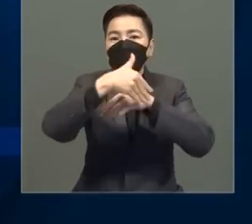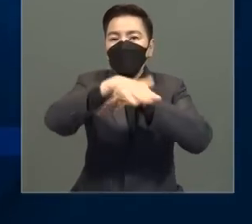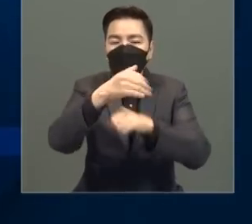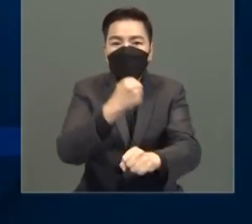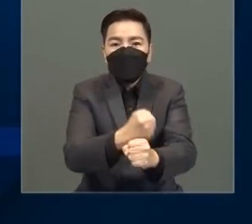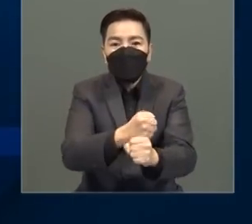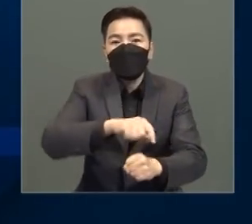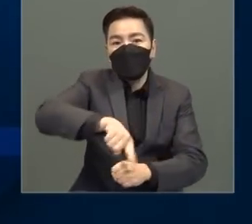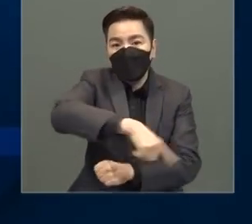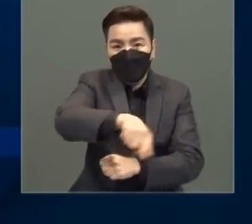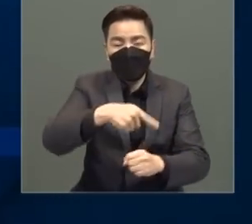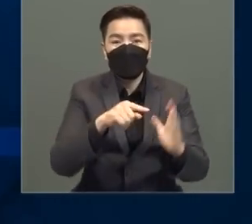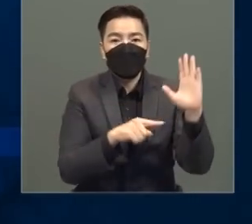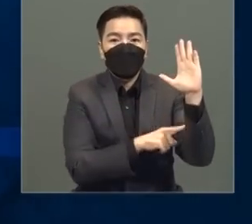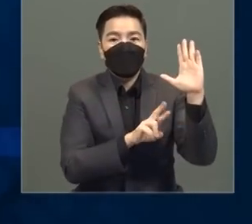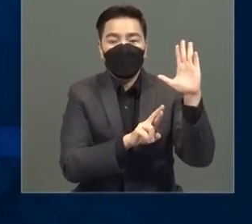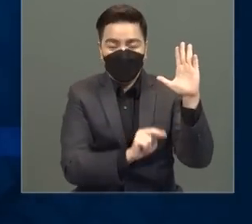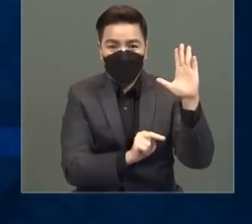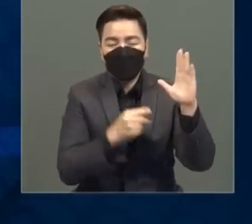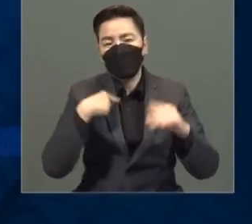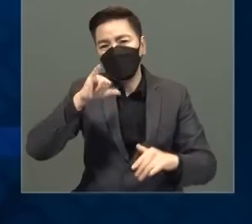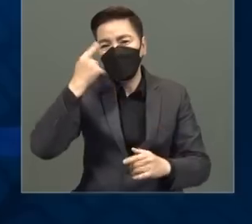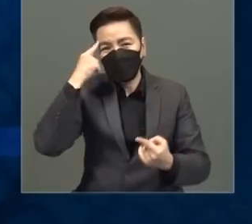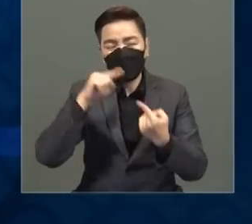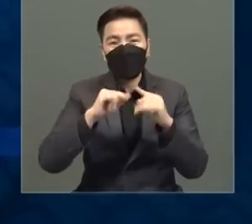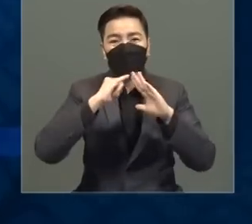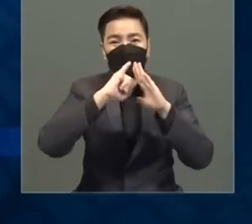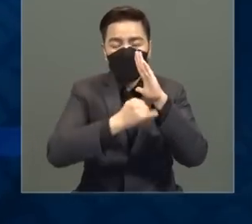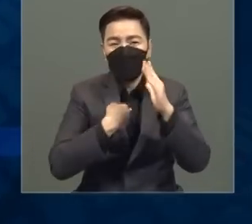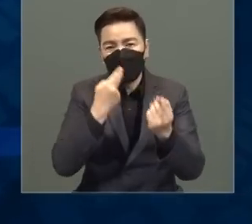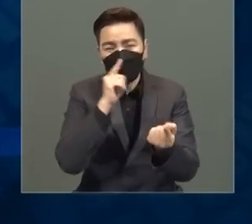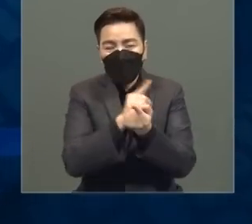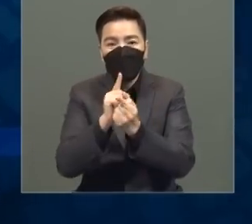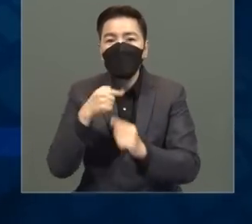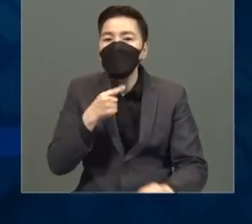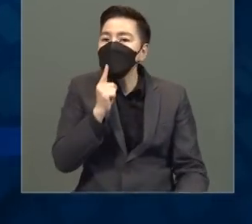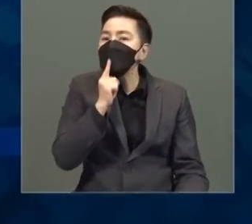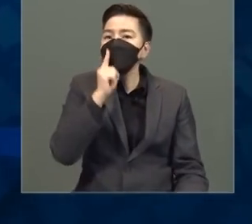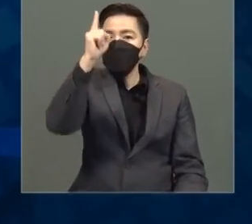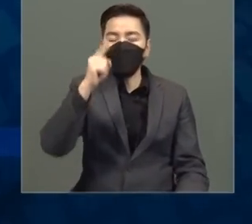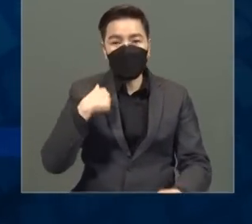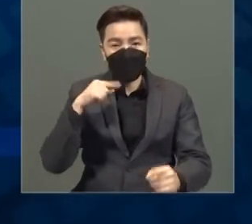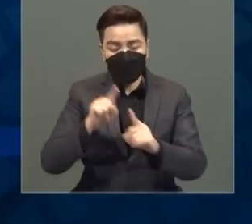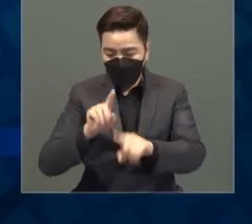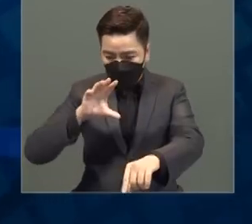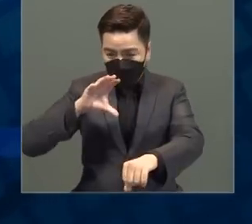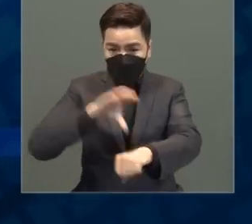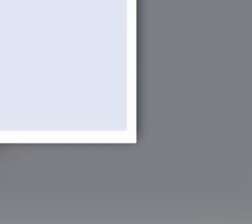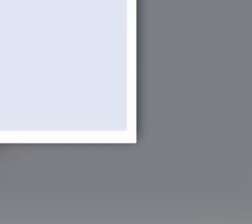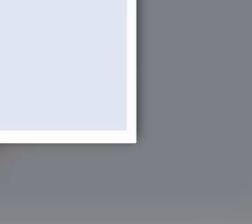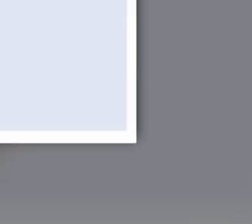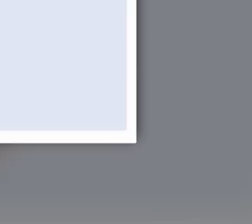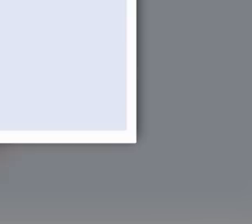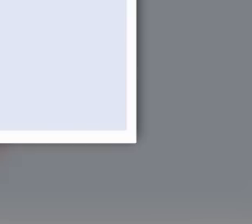ดมีดังต่อไปนี้ครับนนทบุรีเนี่ยไปตรวจพบใน2ตลาดเลยนะครับสัมพันธ์กับตลาด4มุมเมืองแล้วก็เรือนจ